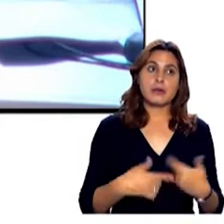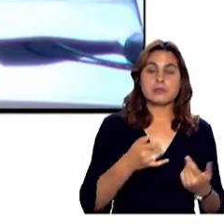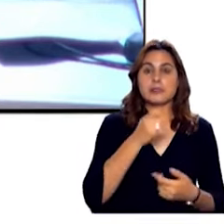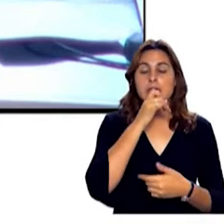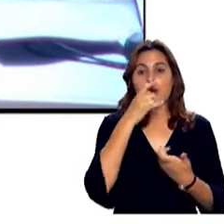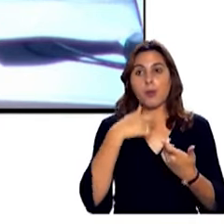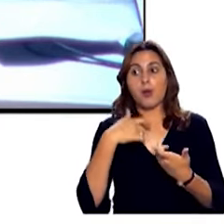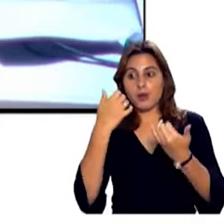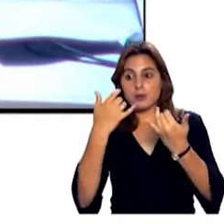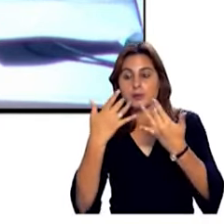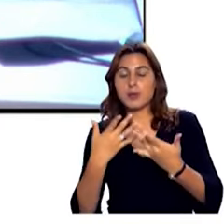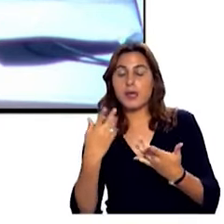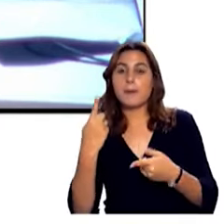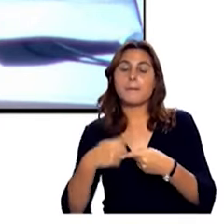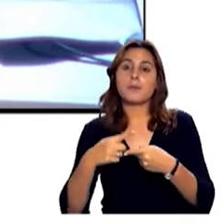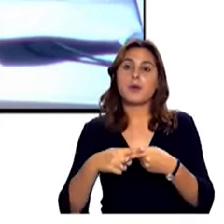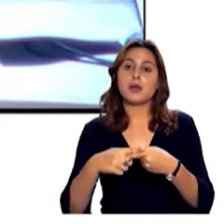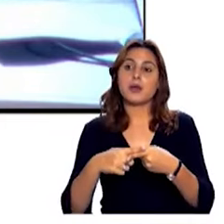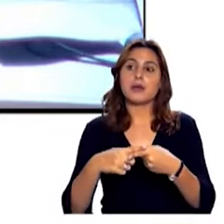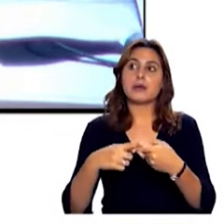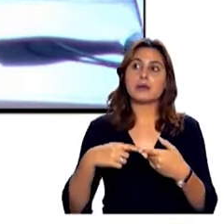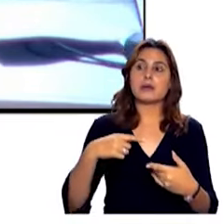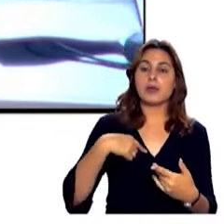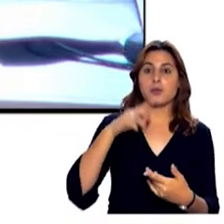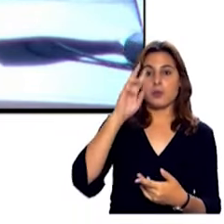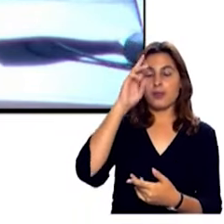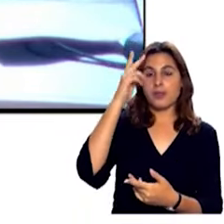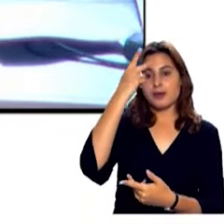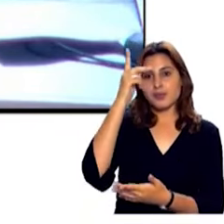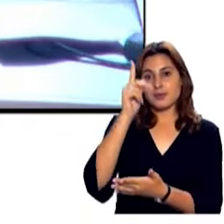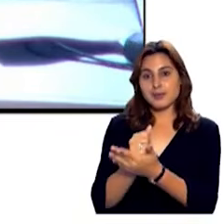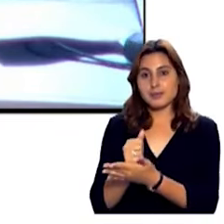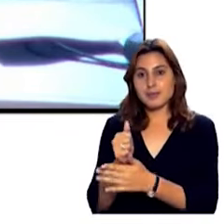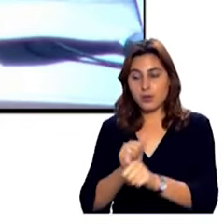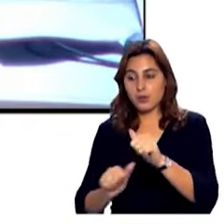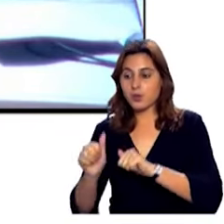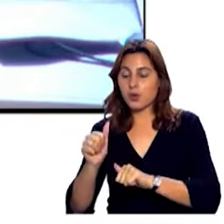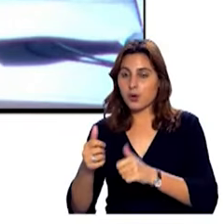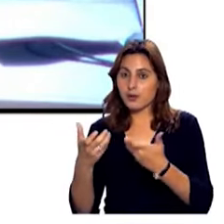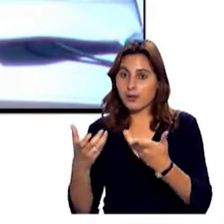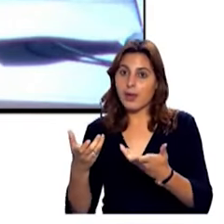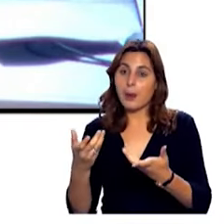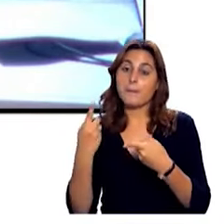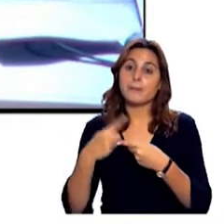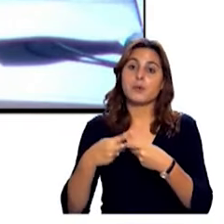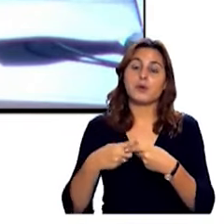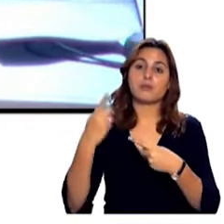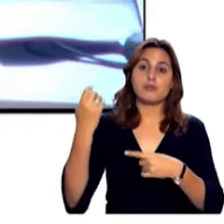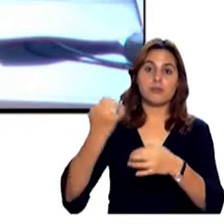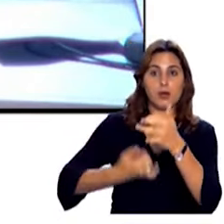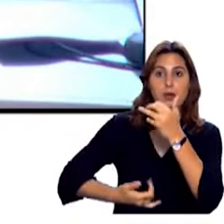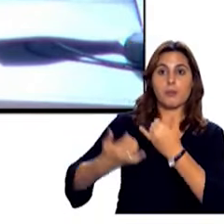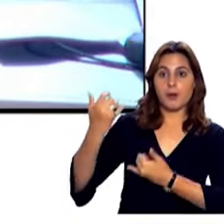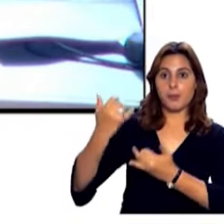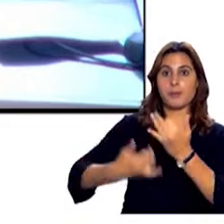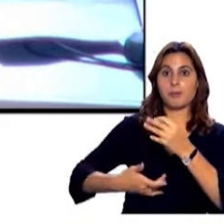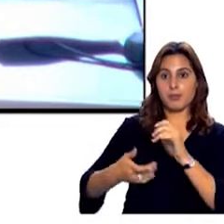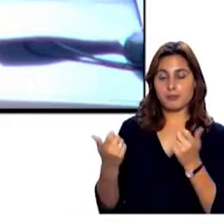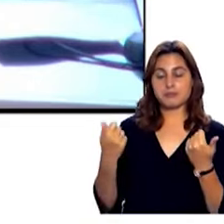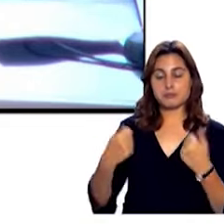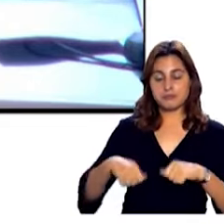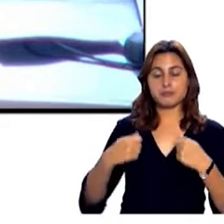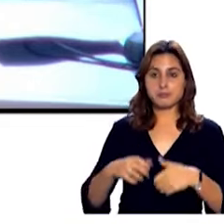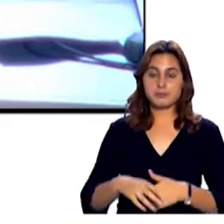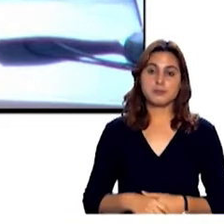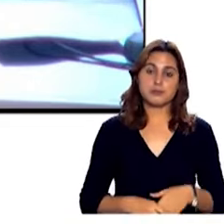expliquer pourquoi Elle va changer d'avis ce n'est donc pas un précédent contraignant mais c'est